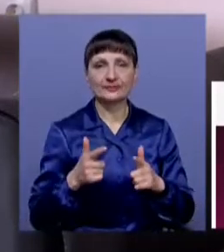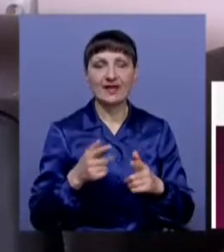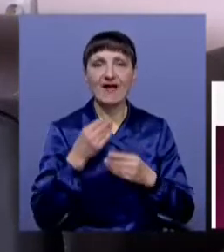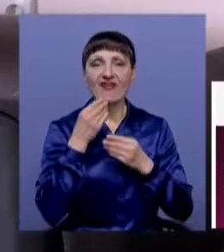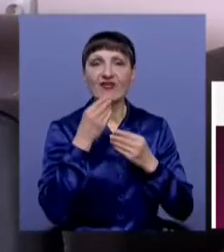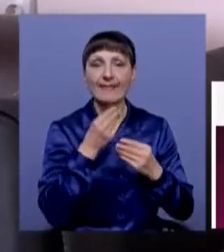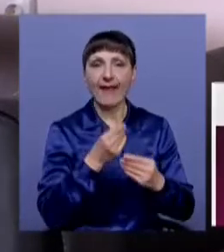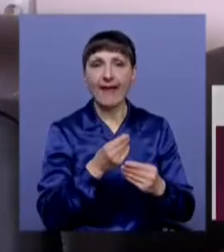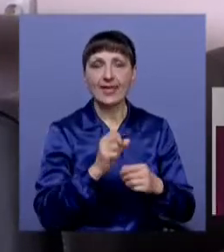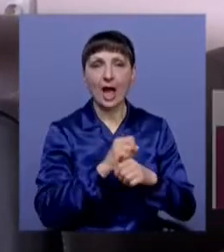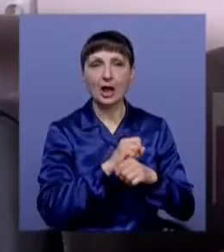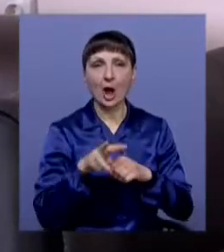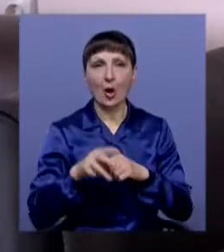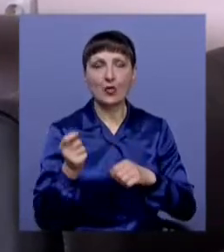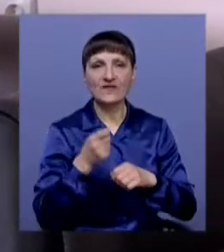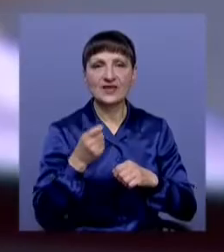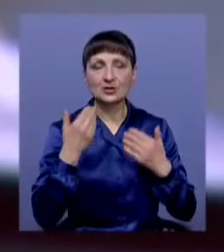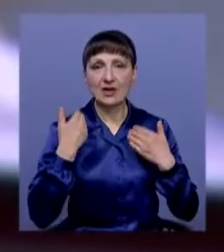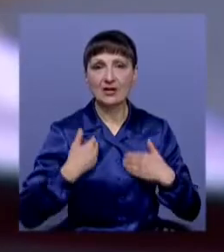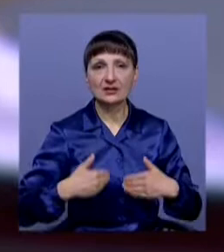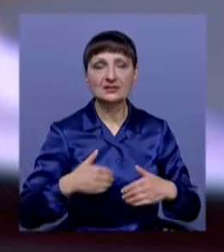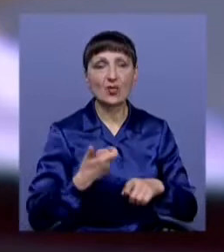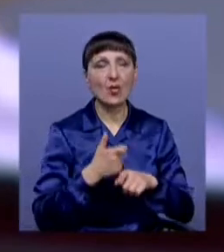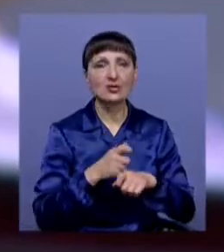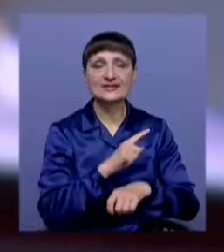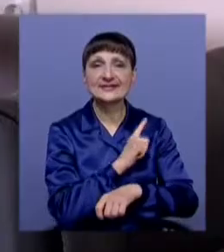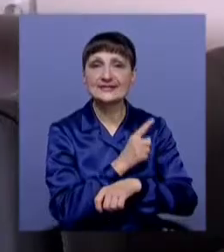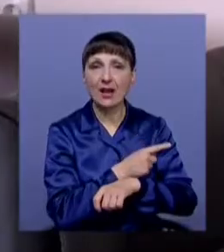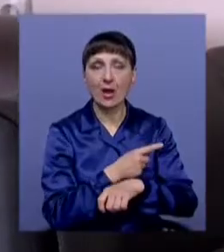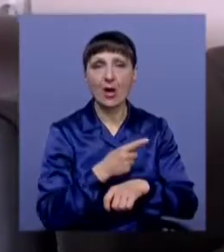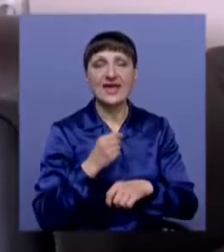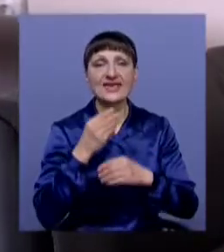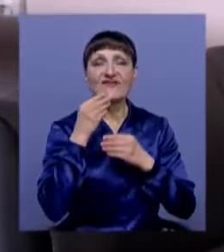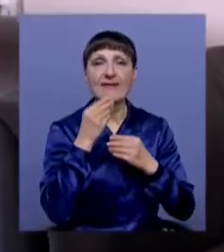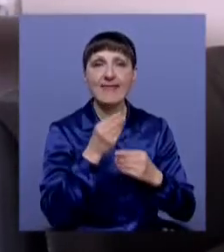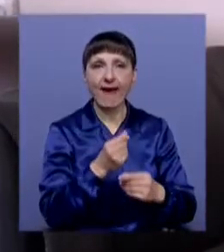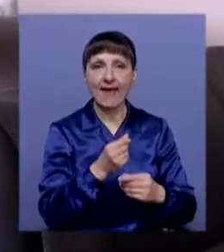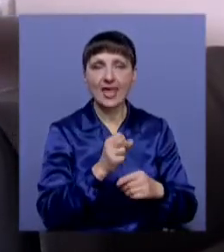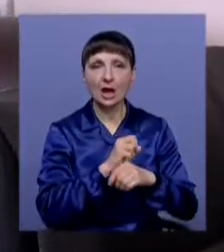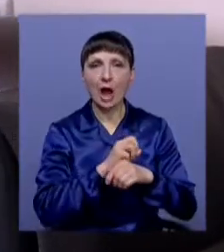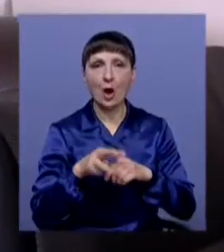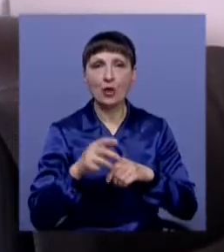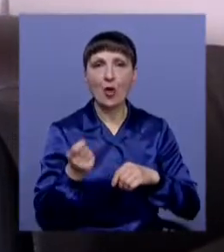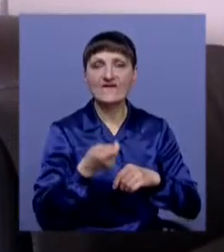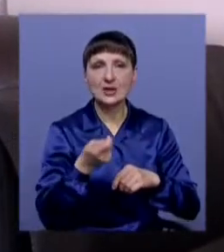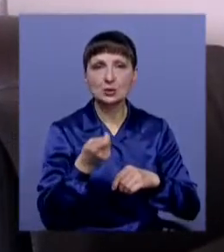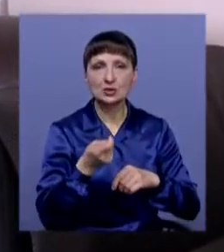влияние коронавируса на организм огромно, и влияние его на